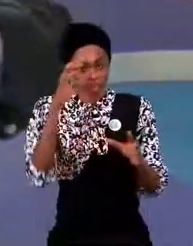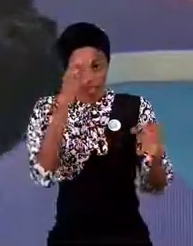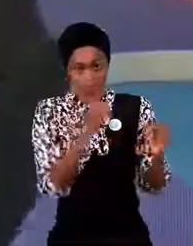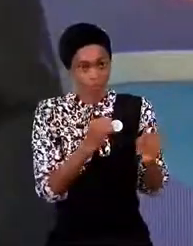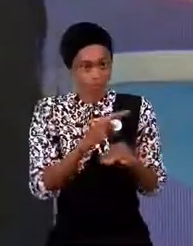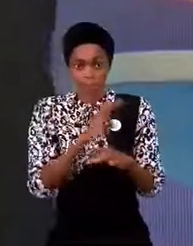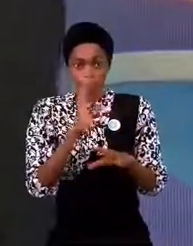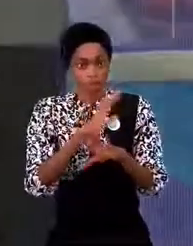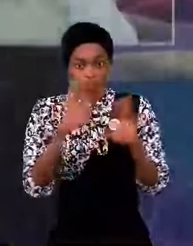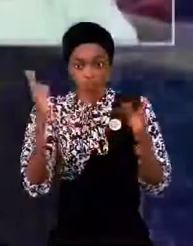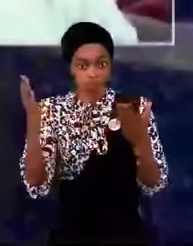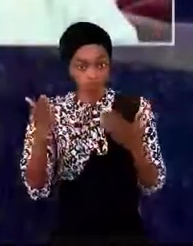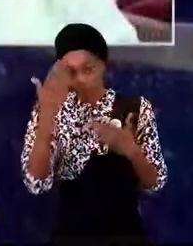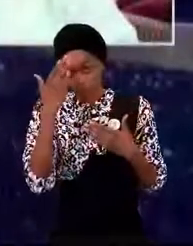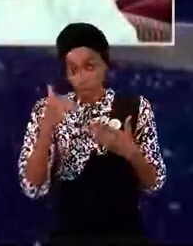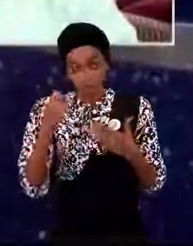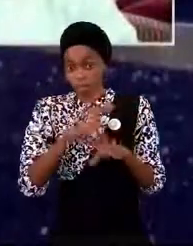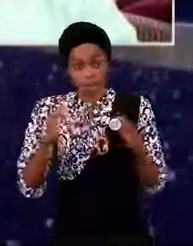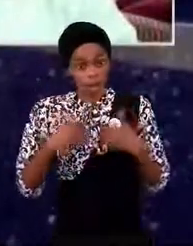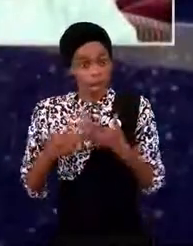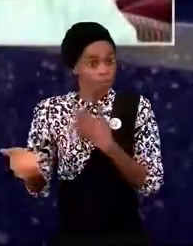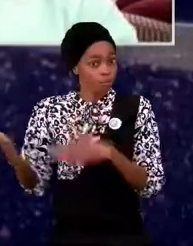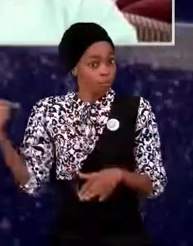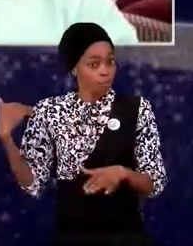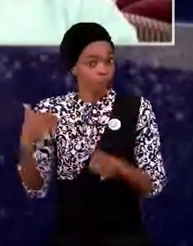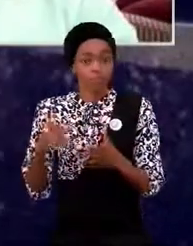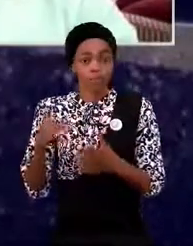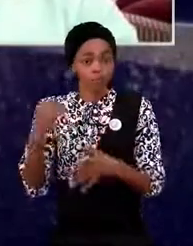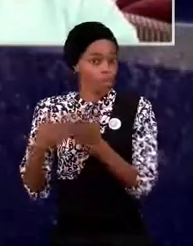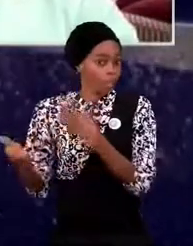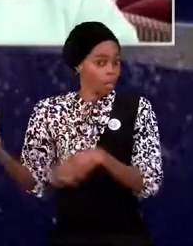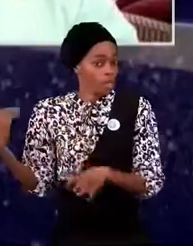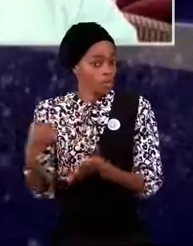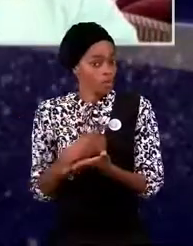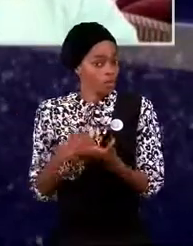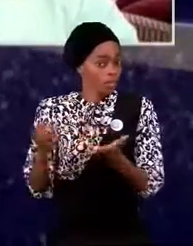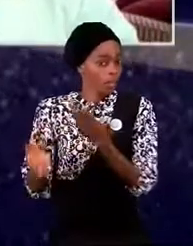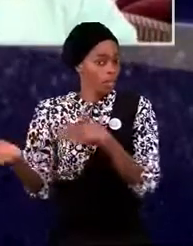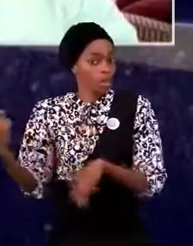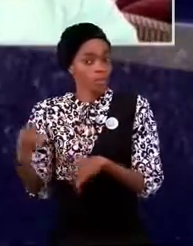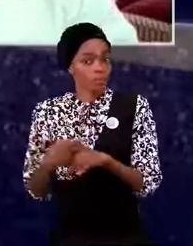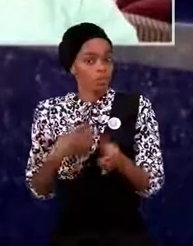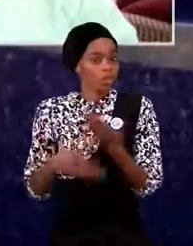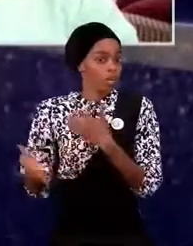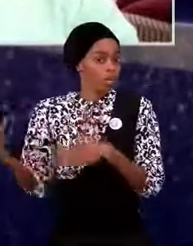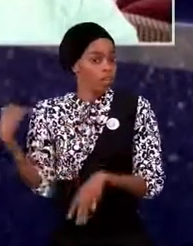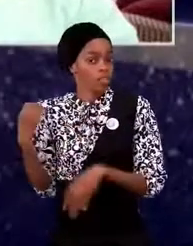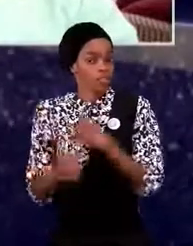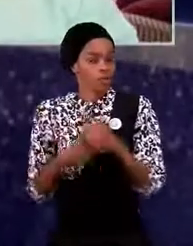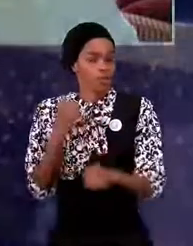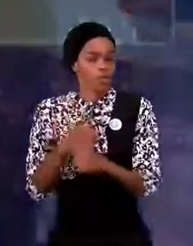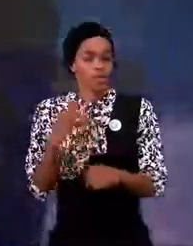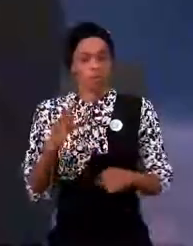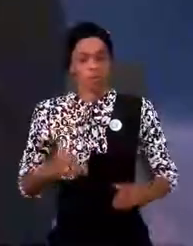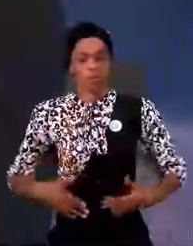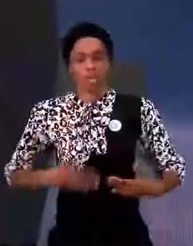le mois précédent et l'année précédente de sa vie. Toutes ces années, il n'avait pas écouté la parole. Mais le jour